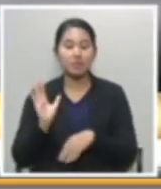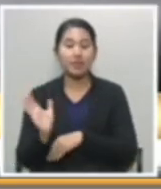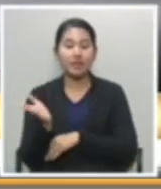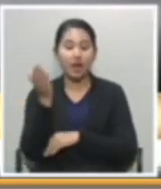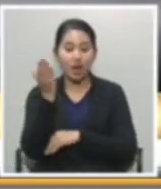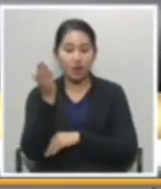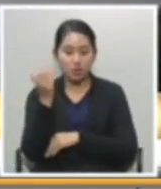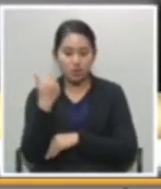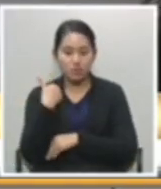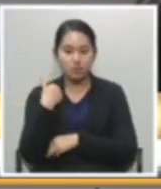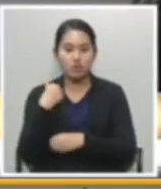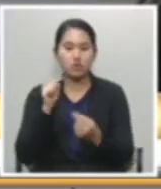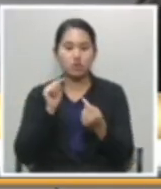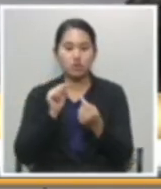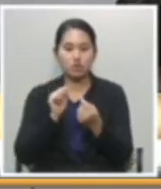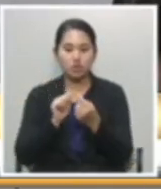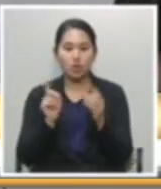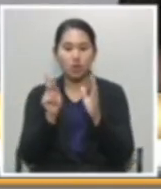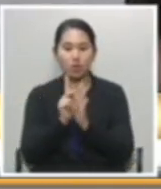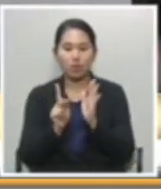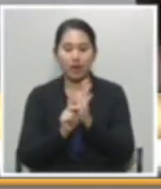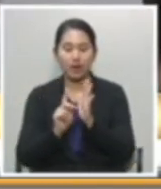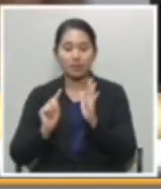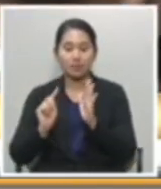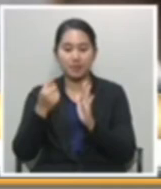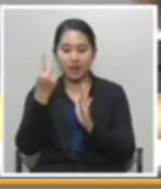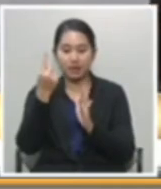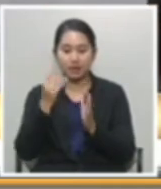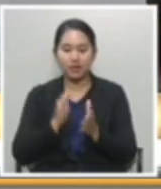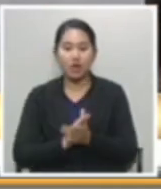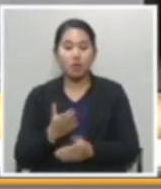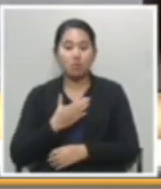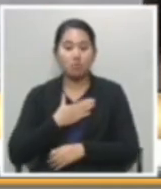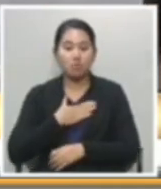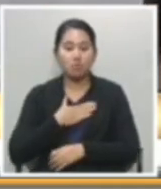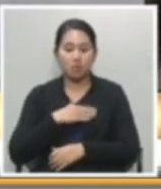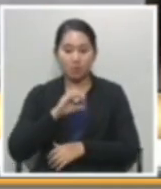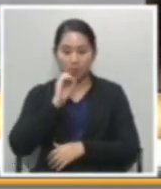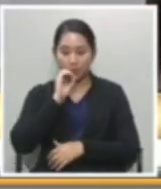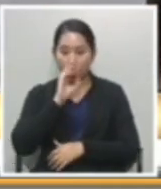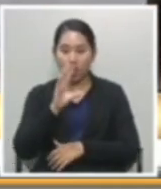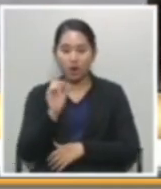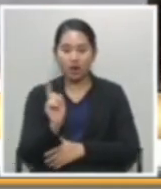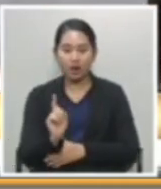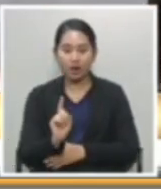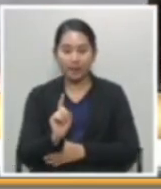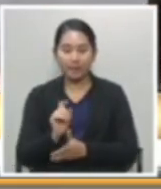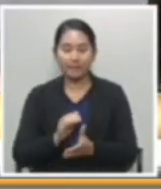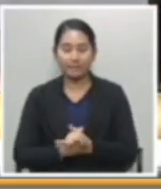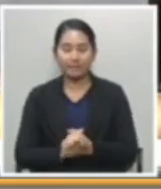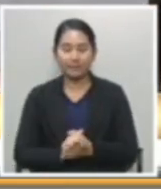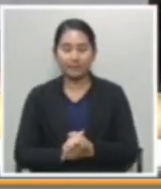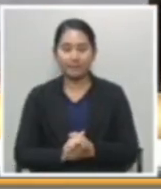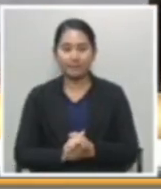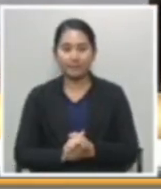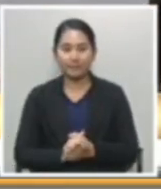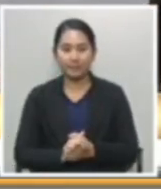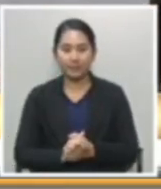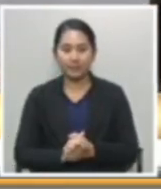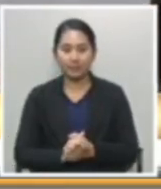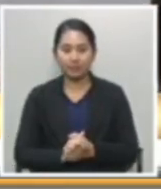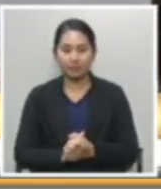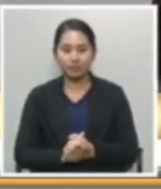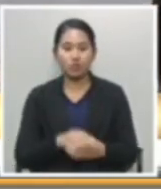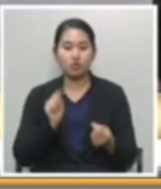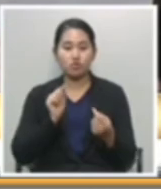ครับครับอย่างที่กราบเรียนท่านไว้ว่าเรื่อง